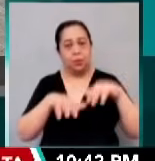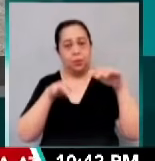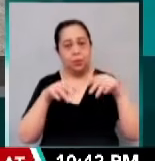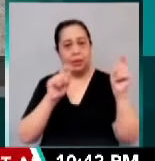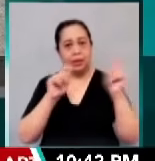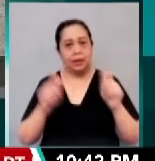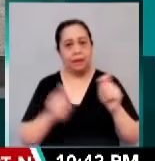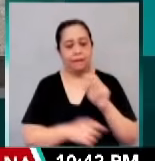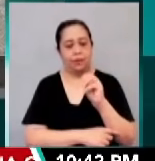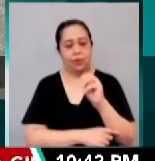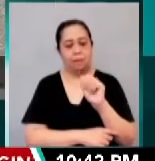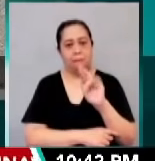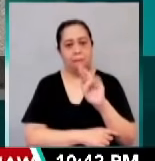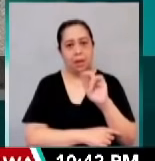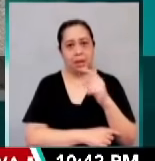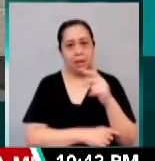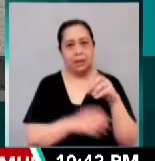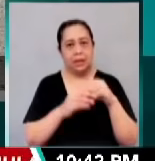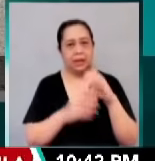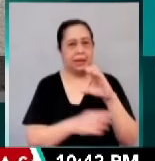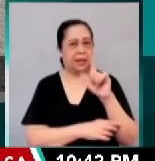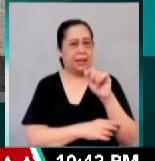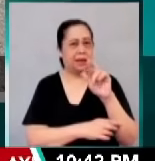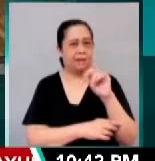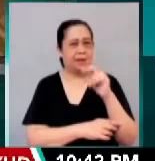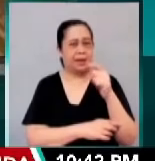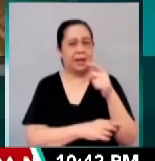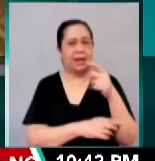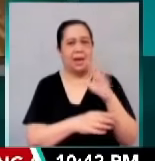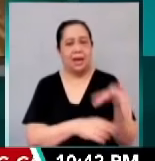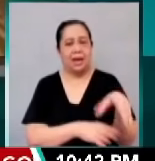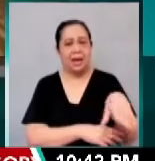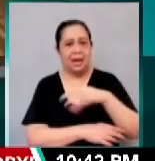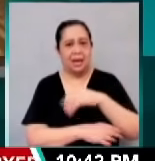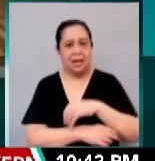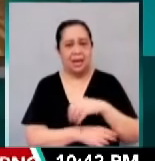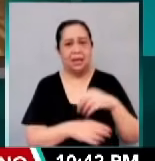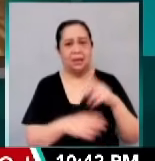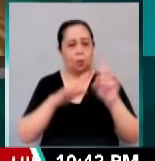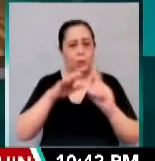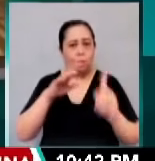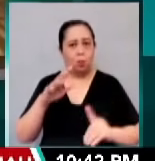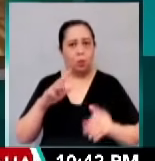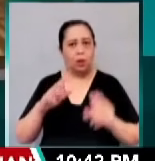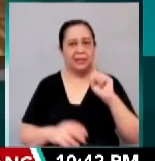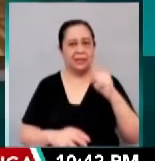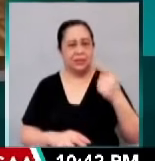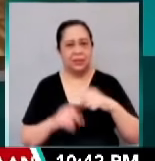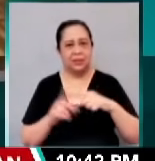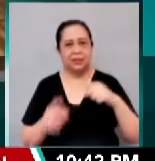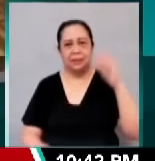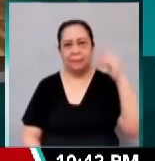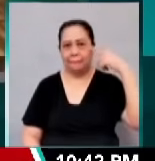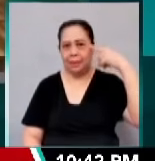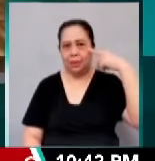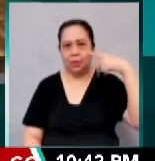Cagayan, nalunod ang security guard na si Pedro Sangilian. Base sa investigasyon, nagbabantay kaninang umaga sa